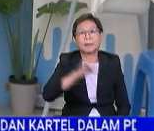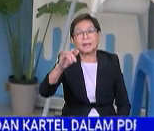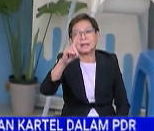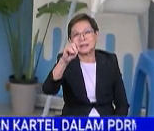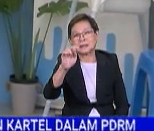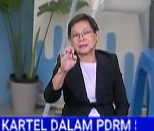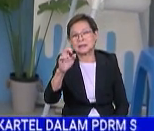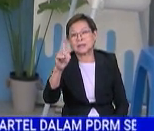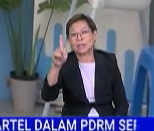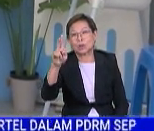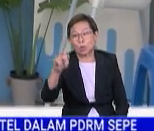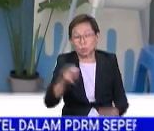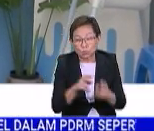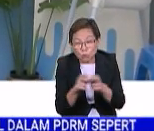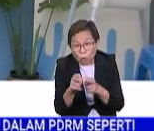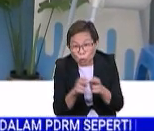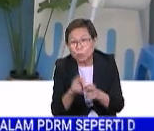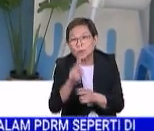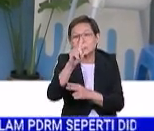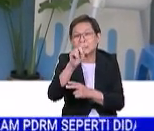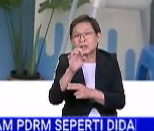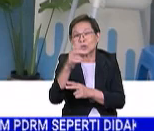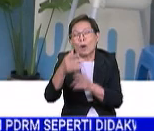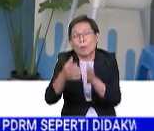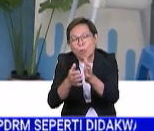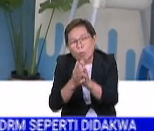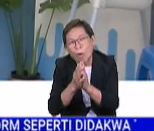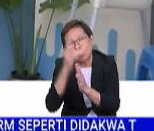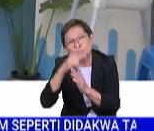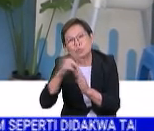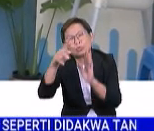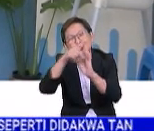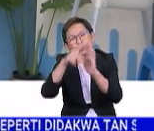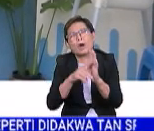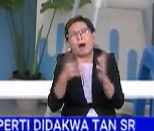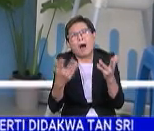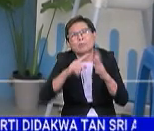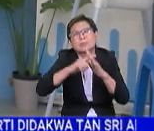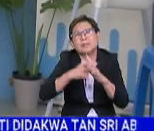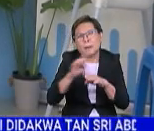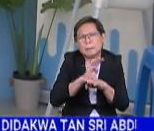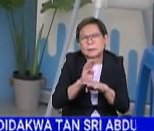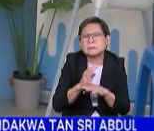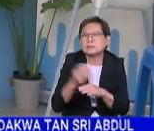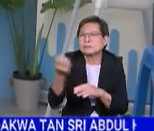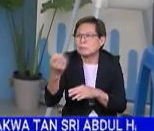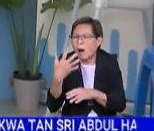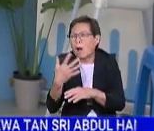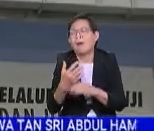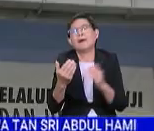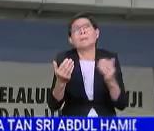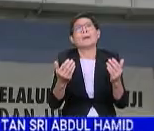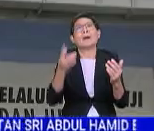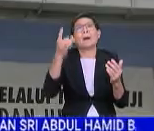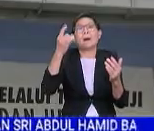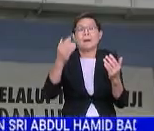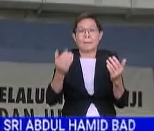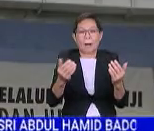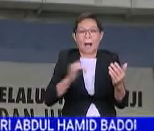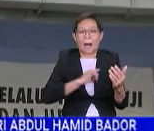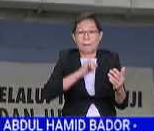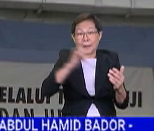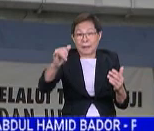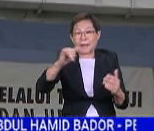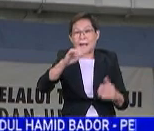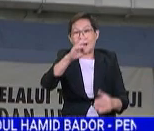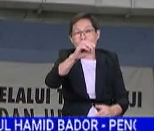kami sebenarnya kami mohon bantuan untuk kursus untuk macam mana kami nak start business. Tapi alhamdulillah saya pergi ke Mara